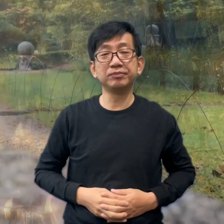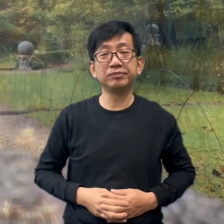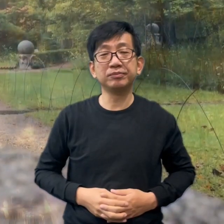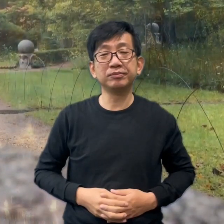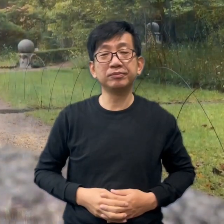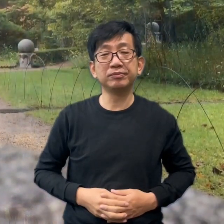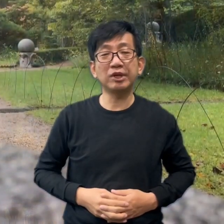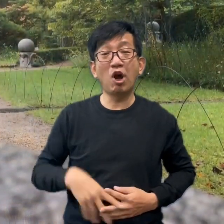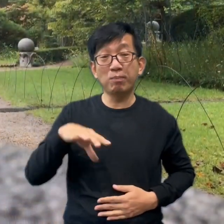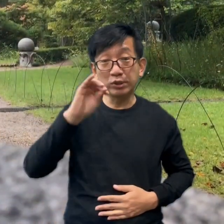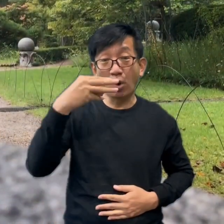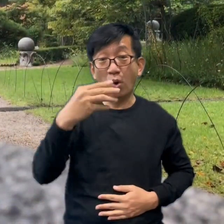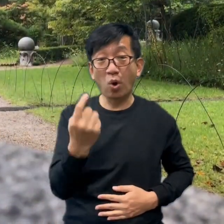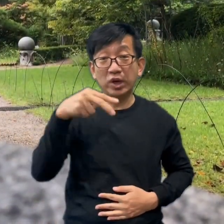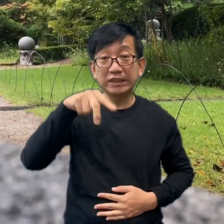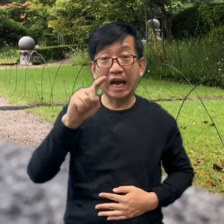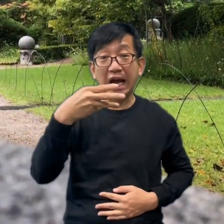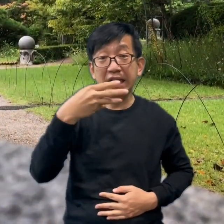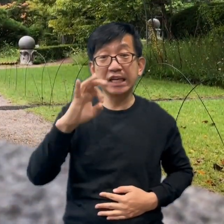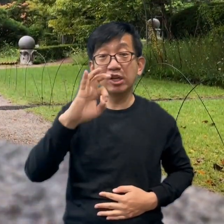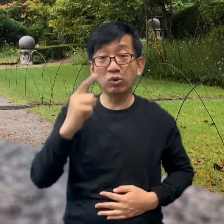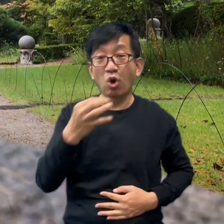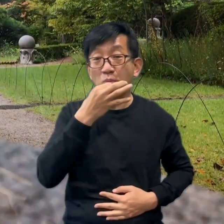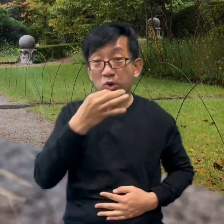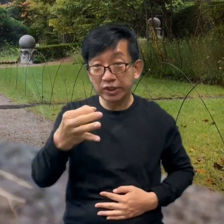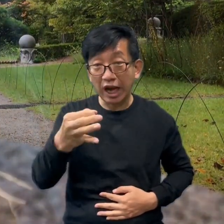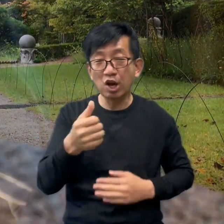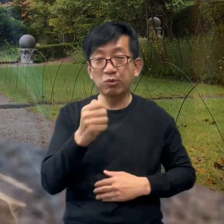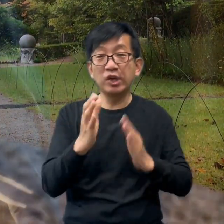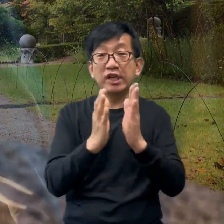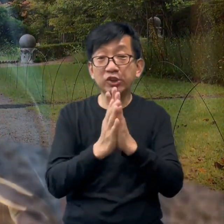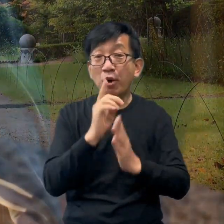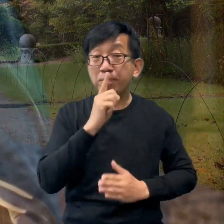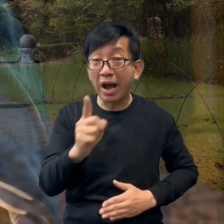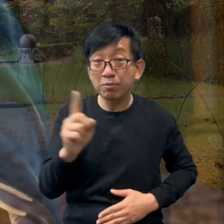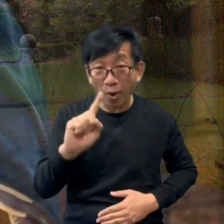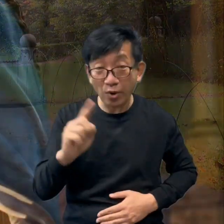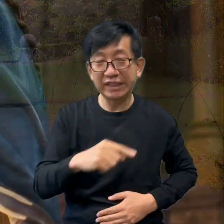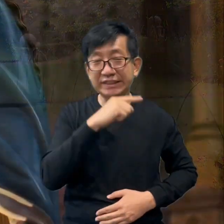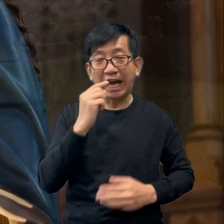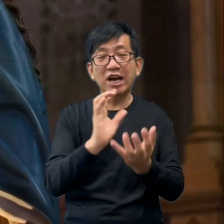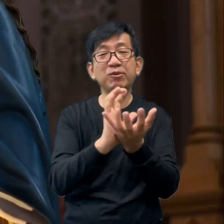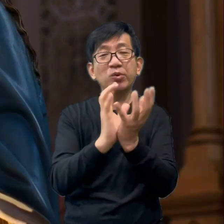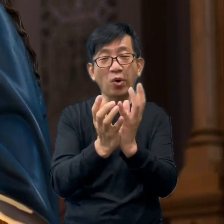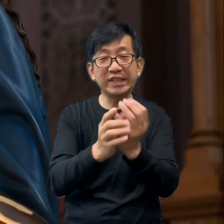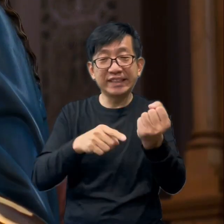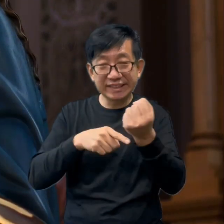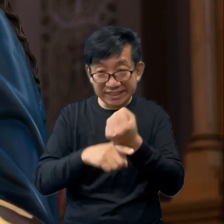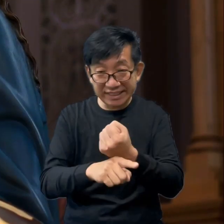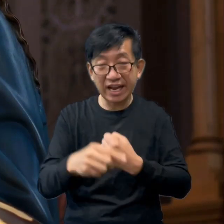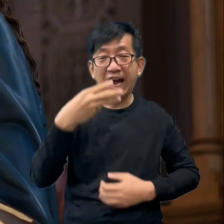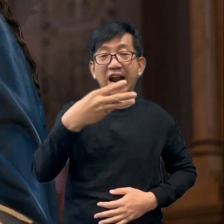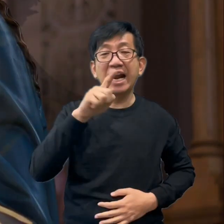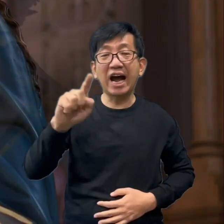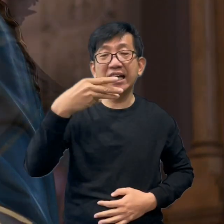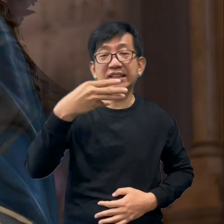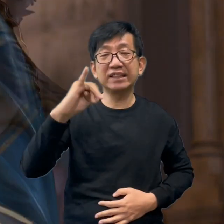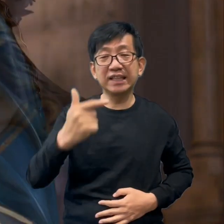깊은 기도입니다. 먼저 로사리오라고도 불리는 묵주기도란 말은 장미꽃다발을 뜻하는